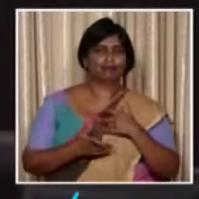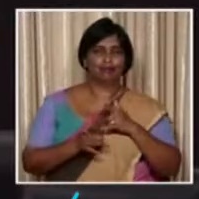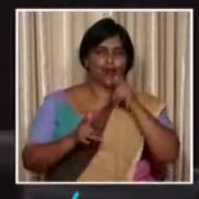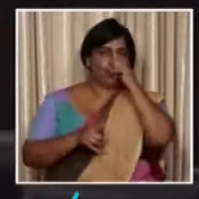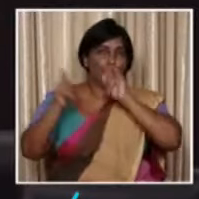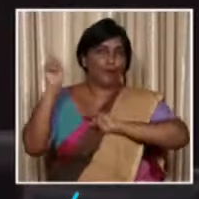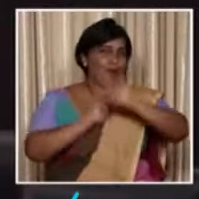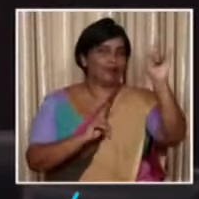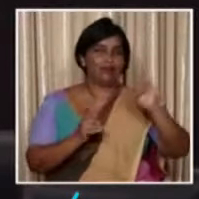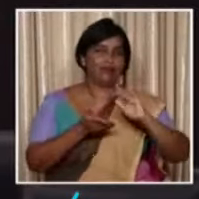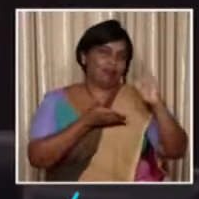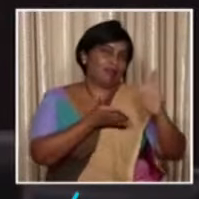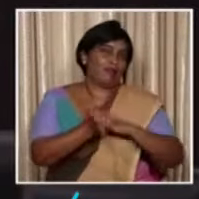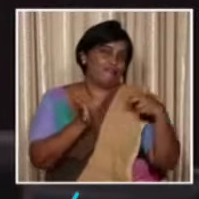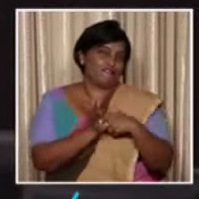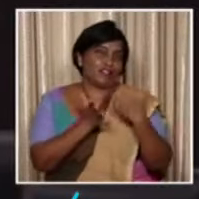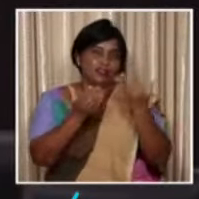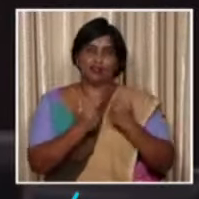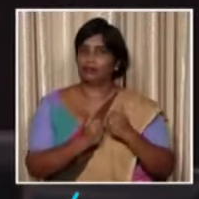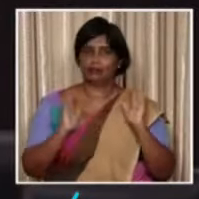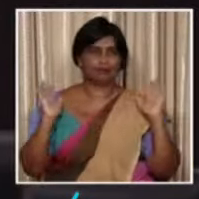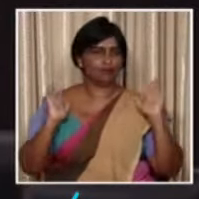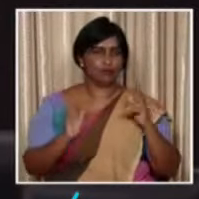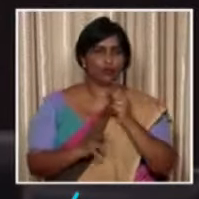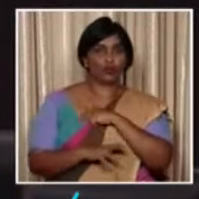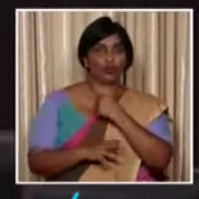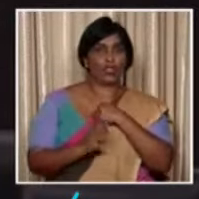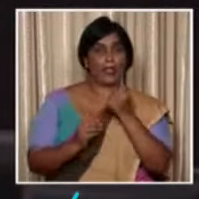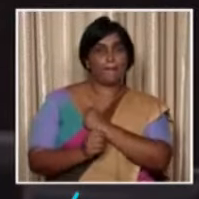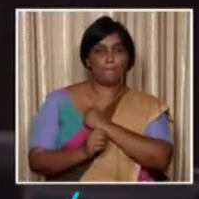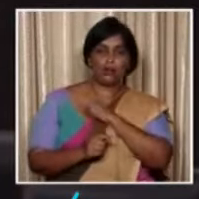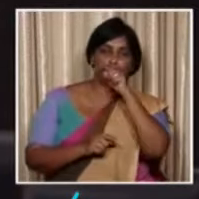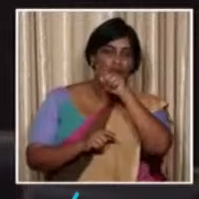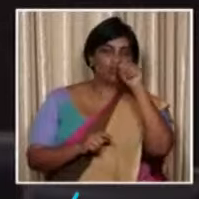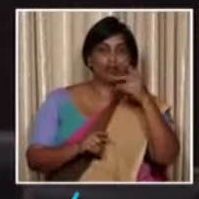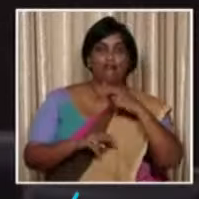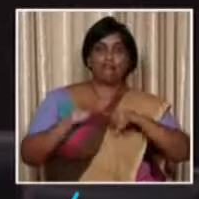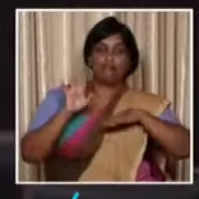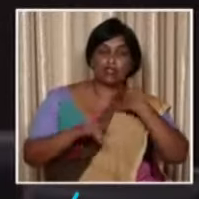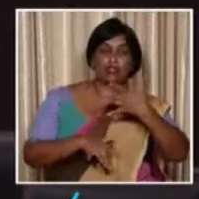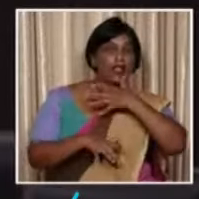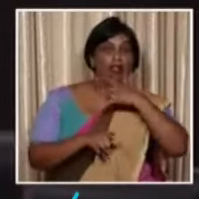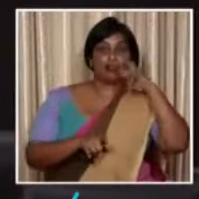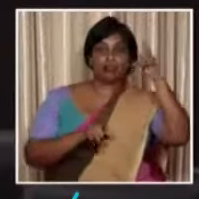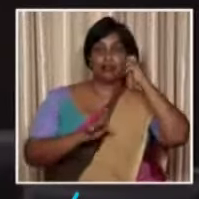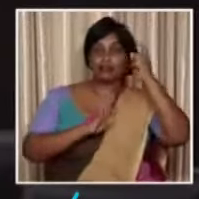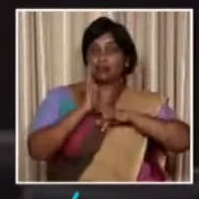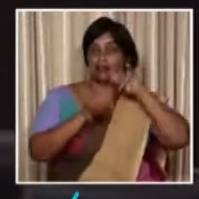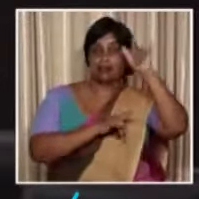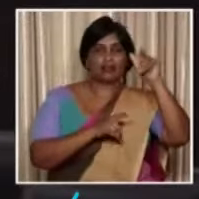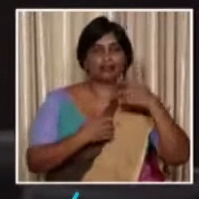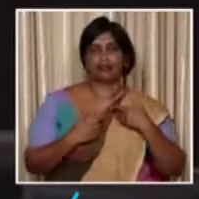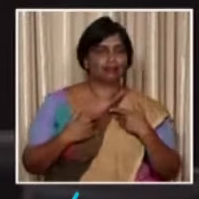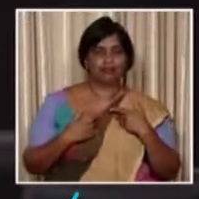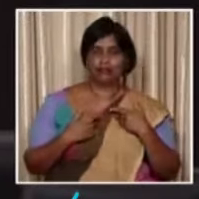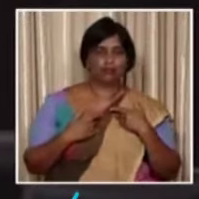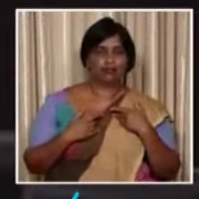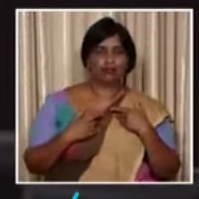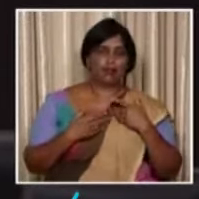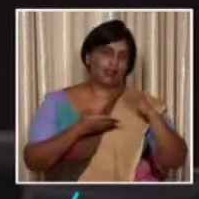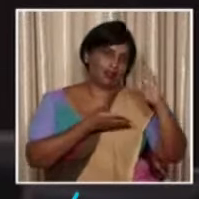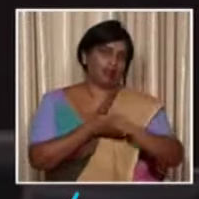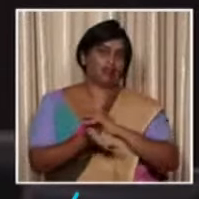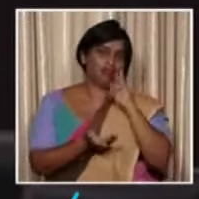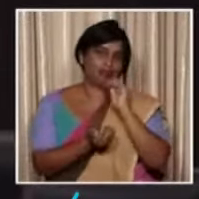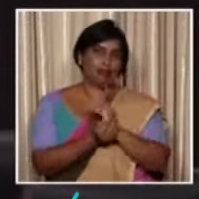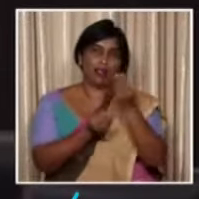नमने सरनागत वीसा का किल्ला स्विट्स एम्बसी अरे गिल्ला हो फ्रांसे हो इंग्लैंड हो जापान एम्बसी अरे गिल्ला सरनागत